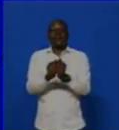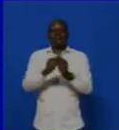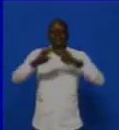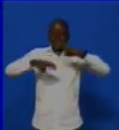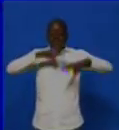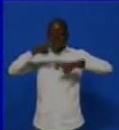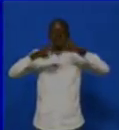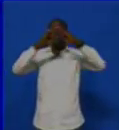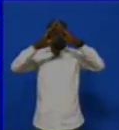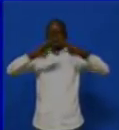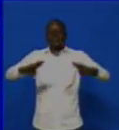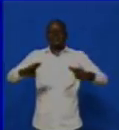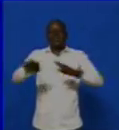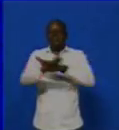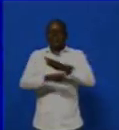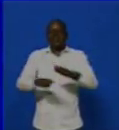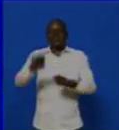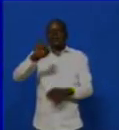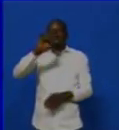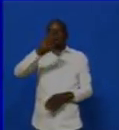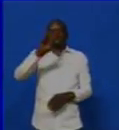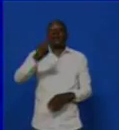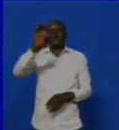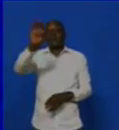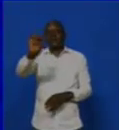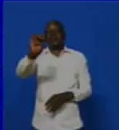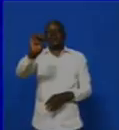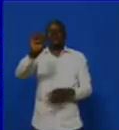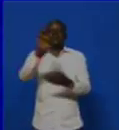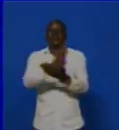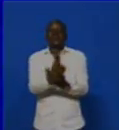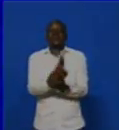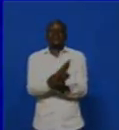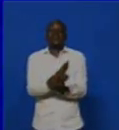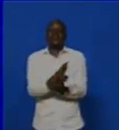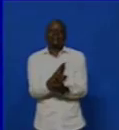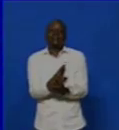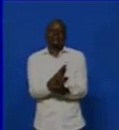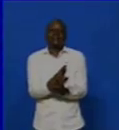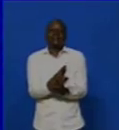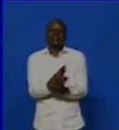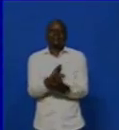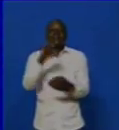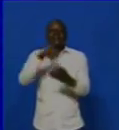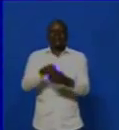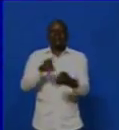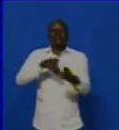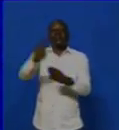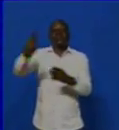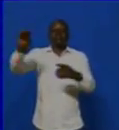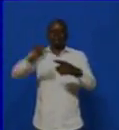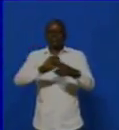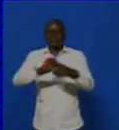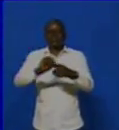Mylan basés en Inde. Yacouba Gamene, Kadisa Nourou. Dans le domaine du traitement du